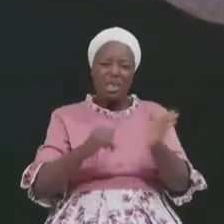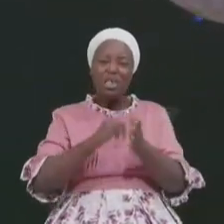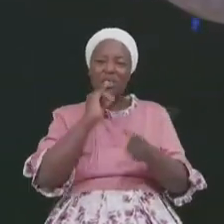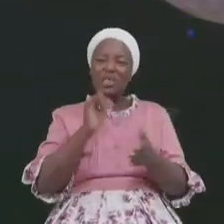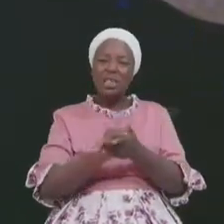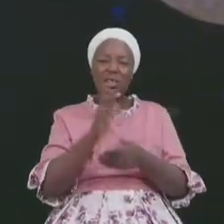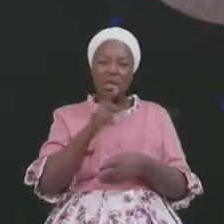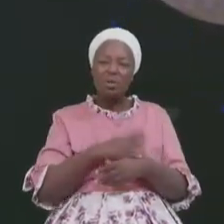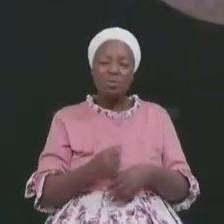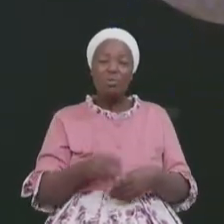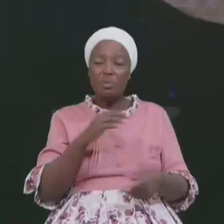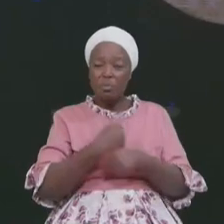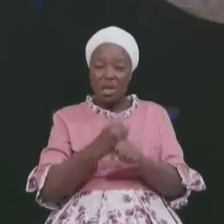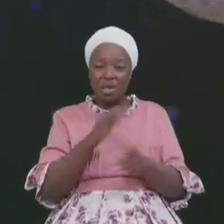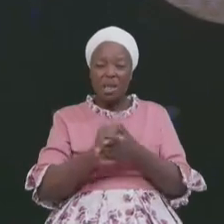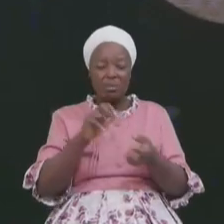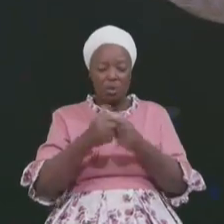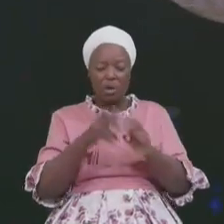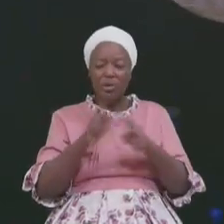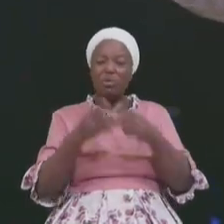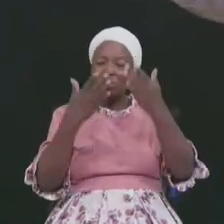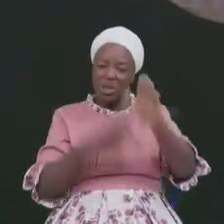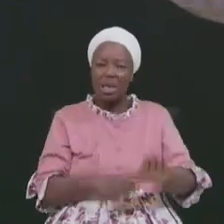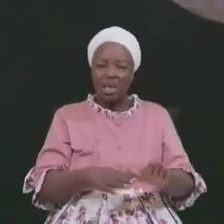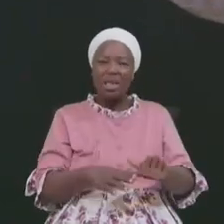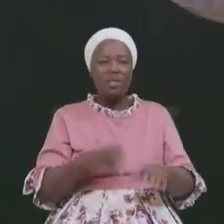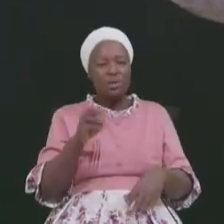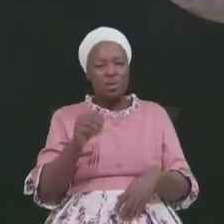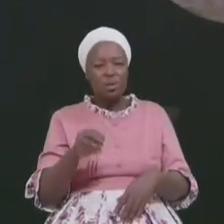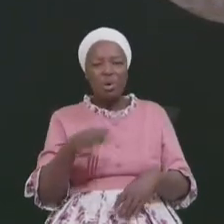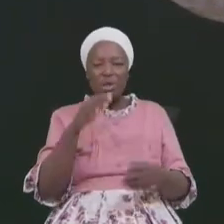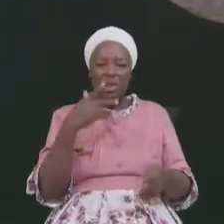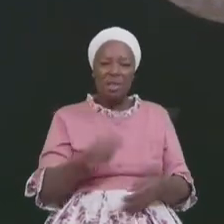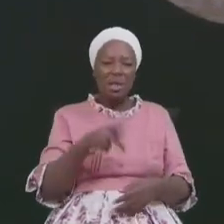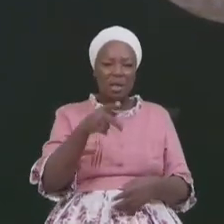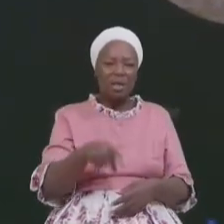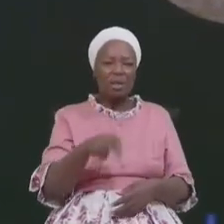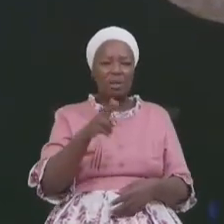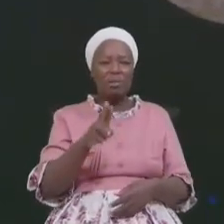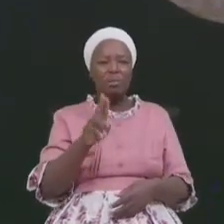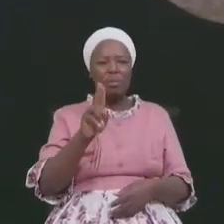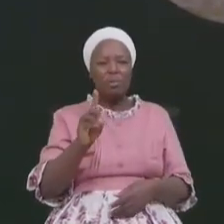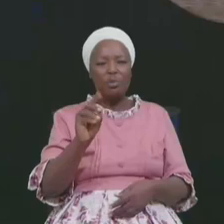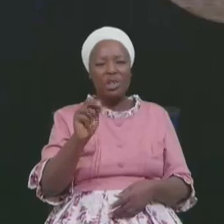allons affamer les problèmes à mort. Alors, le sage se tait en ces